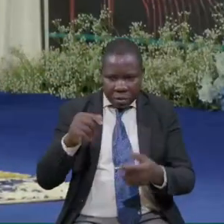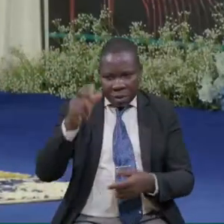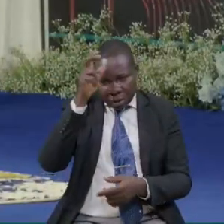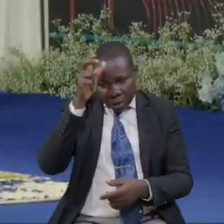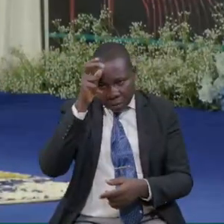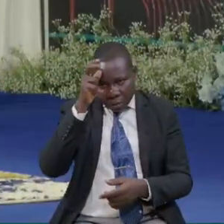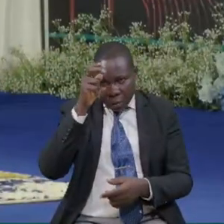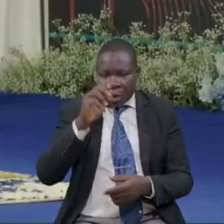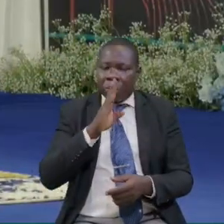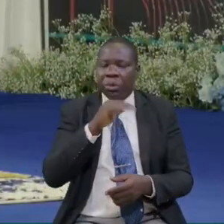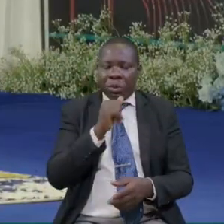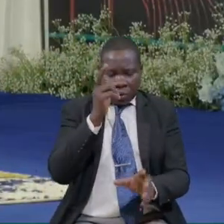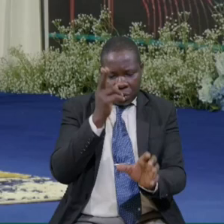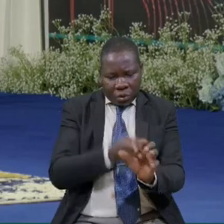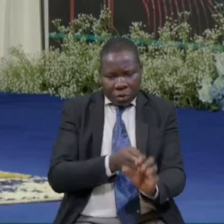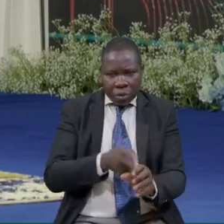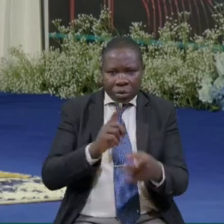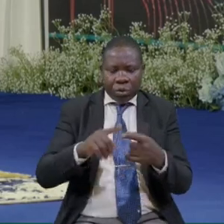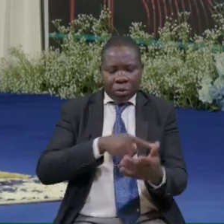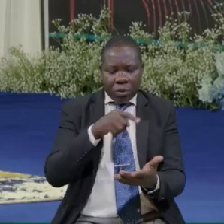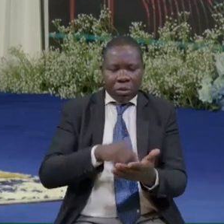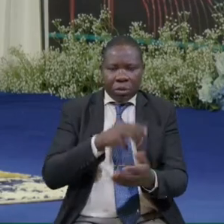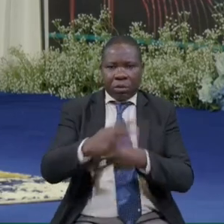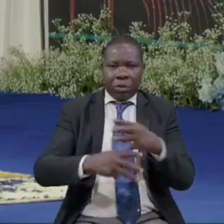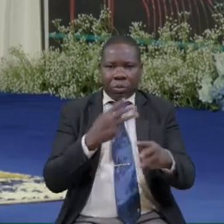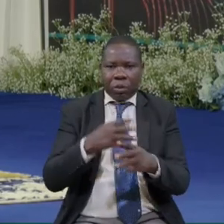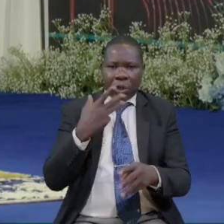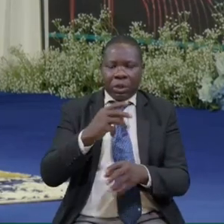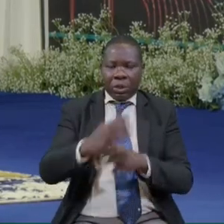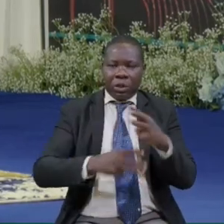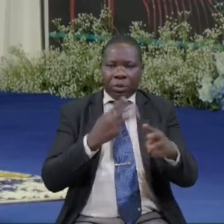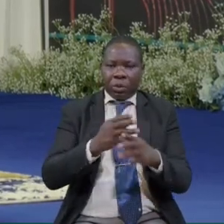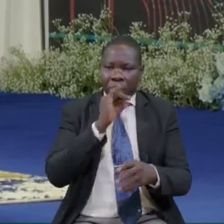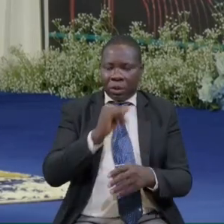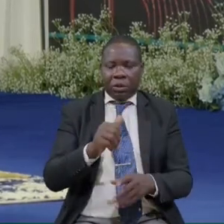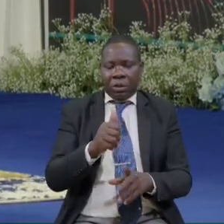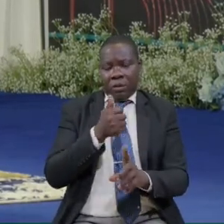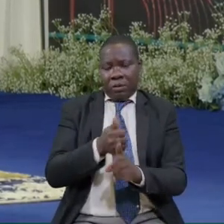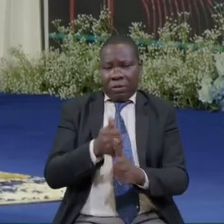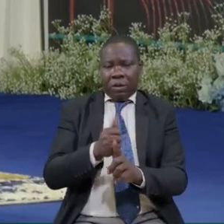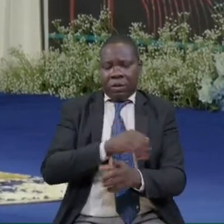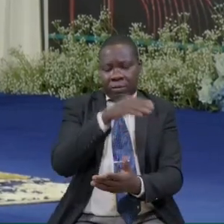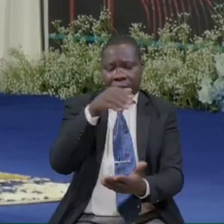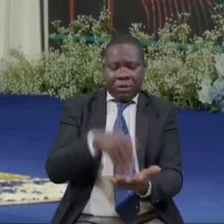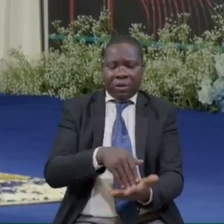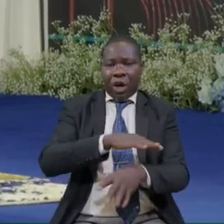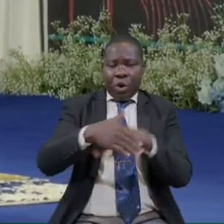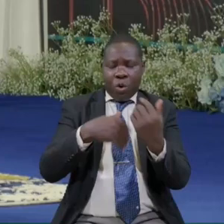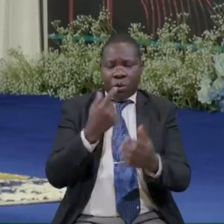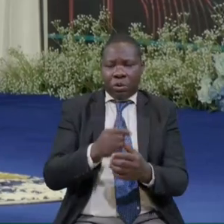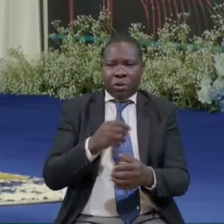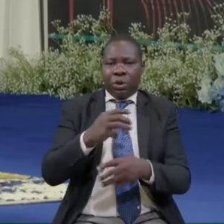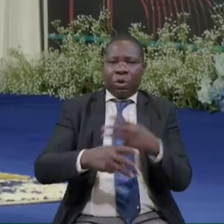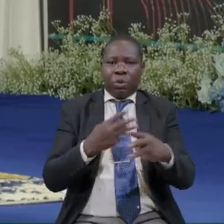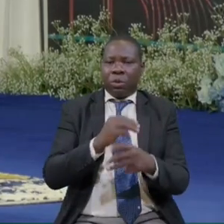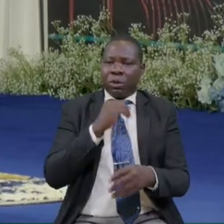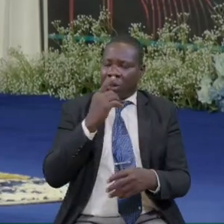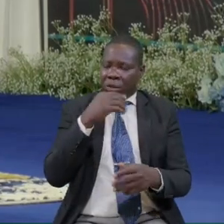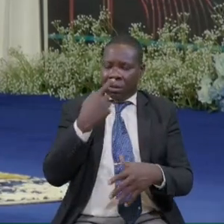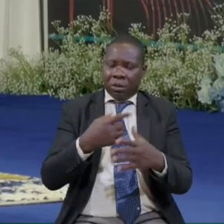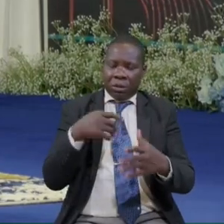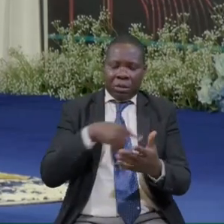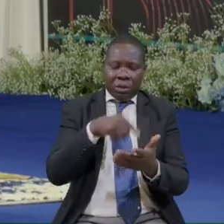Satan. Ne vous conformez pas au siècle présent. Le monde est égocentrique. Tout ce que le monde veut, c'est ce qu'il veut. Ce que